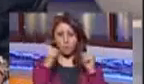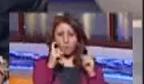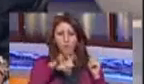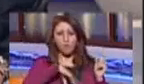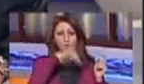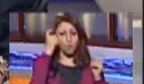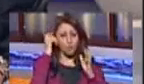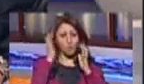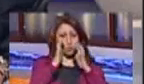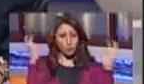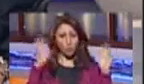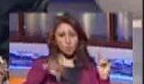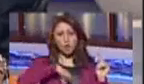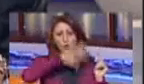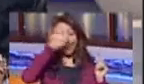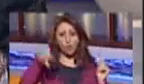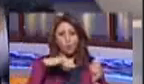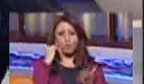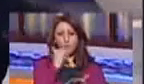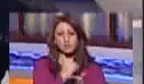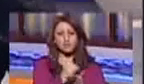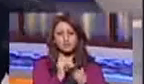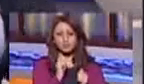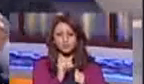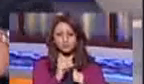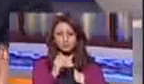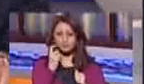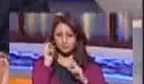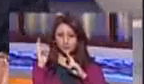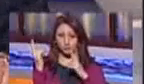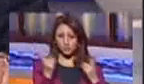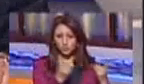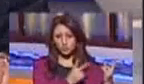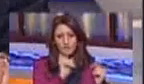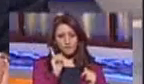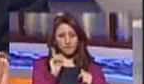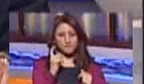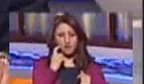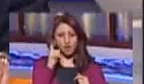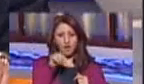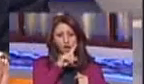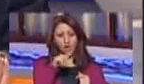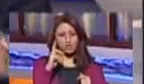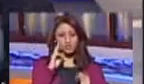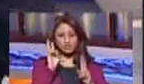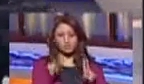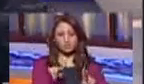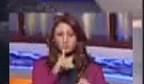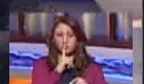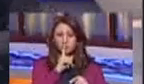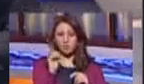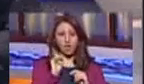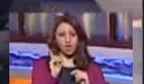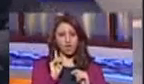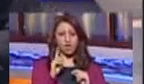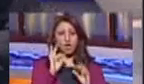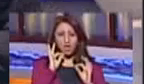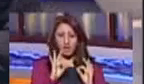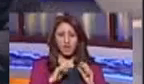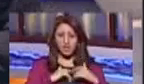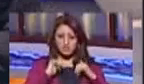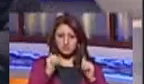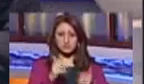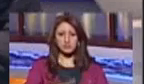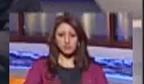ونخبة، الكل مسؤول. وما ينفعش نشوف اللي بيحصل في شوارع مصر ونقف مكتفين ايدينا،